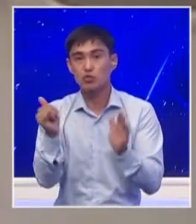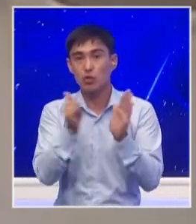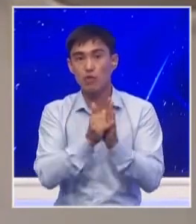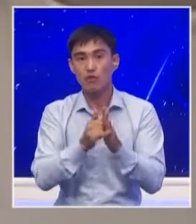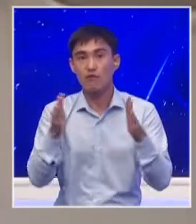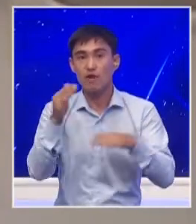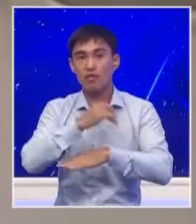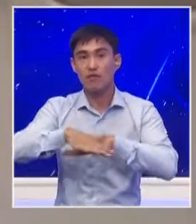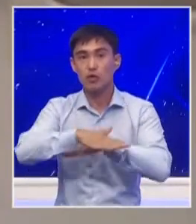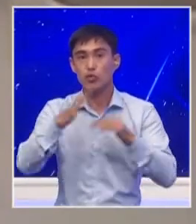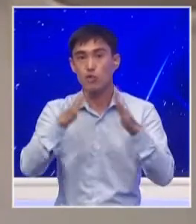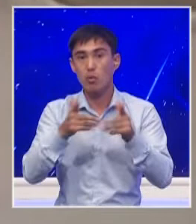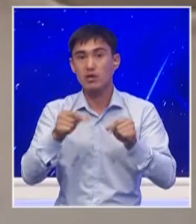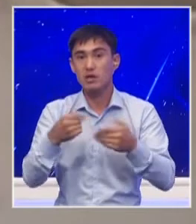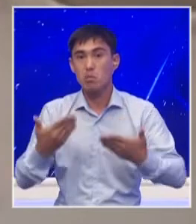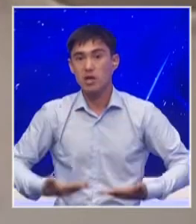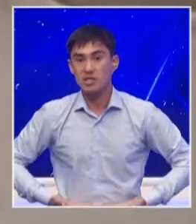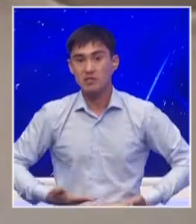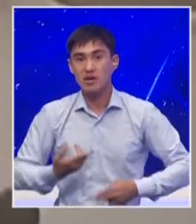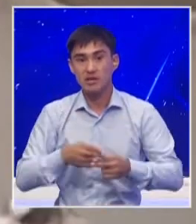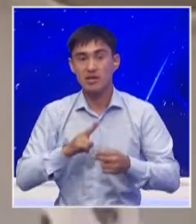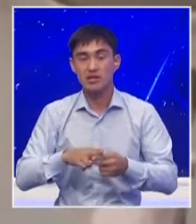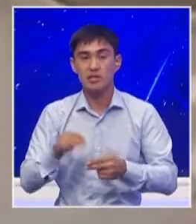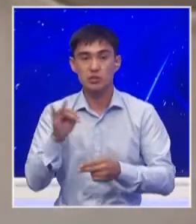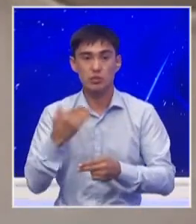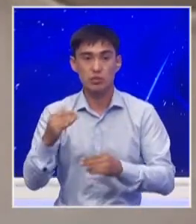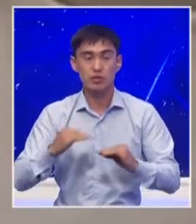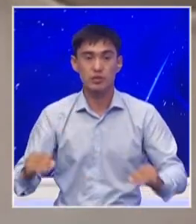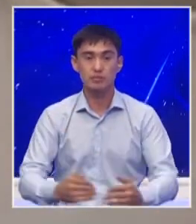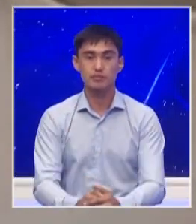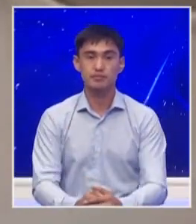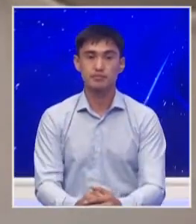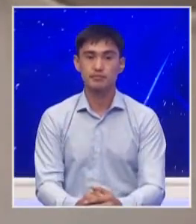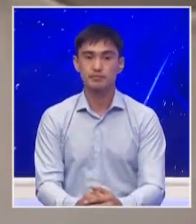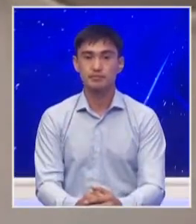установленной во дворе дома где и проживают герои этой истории